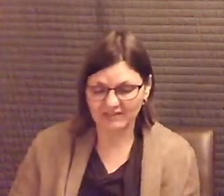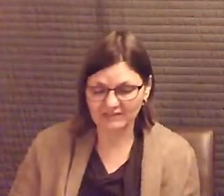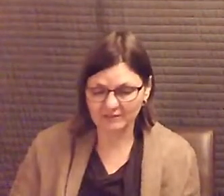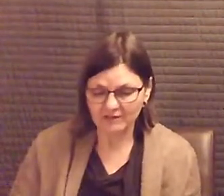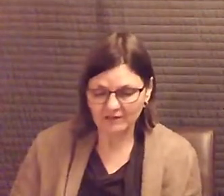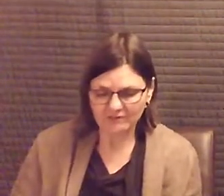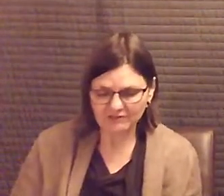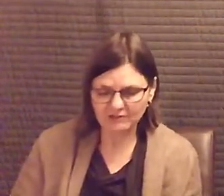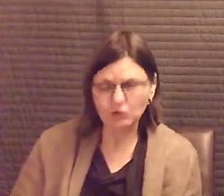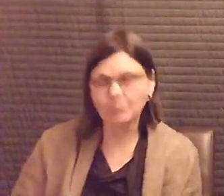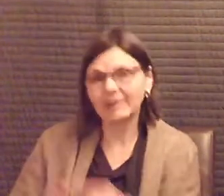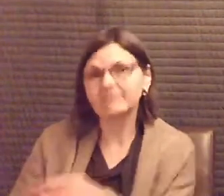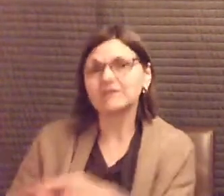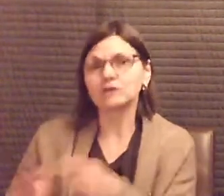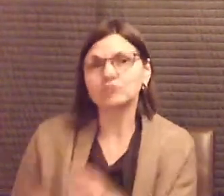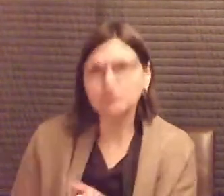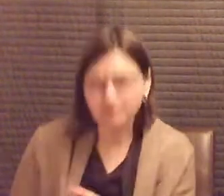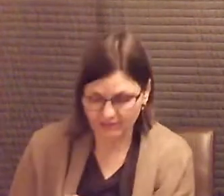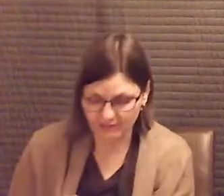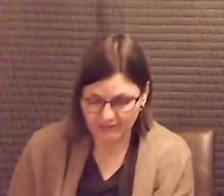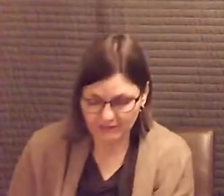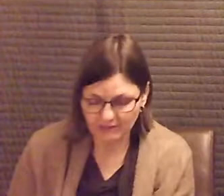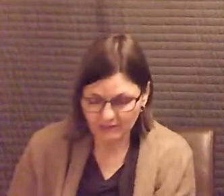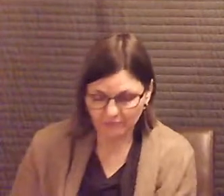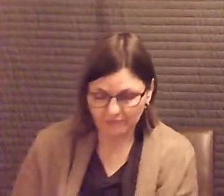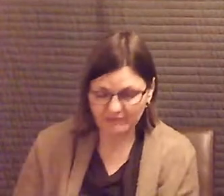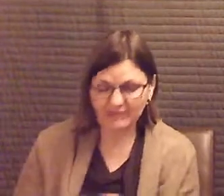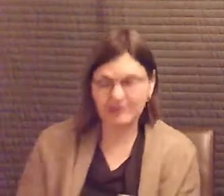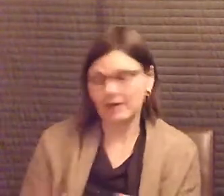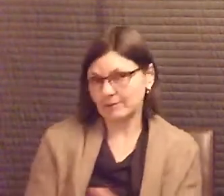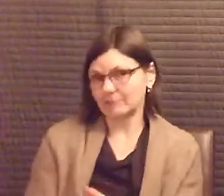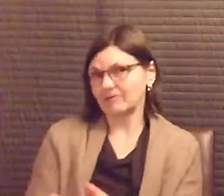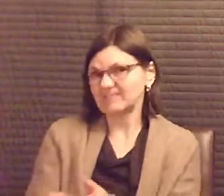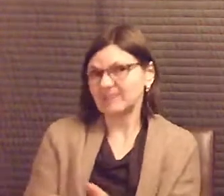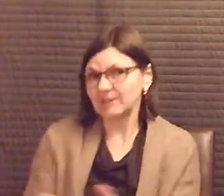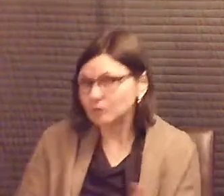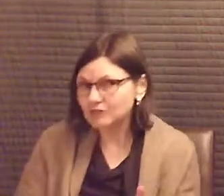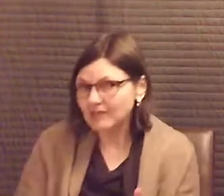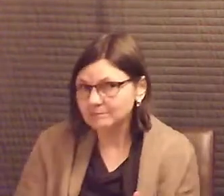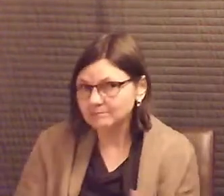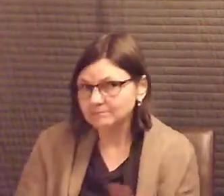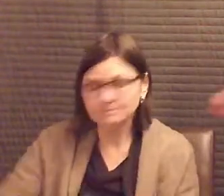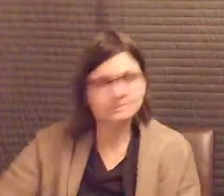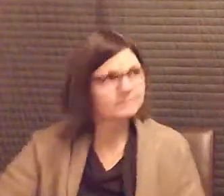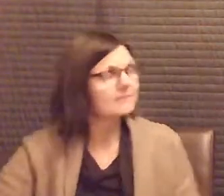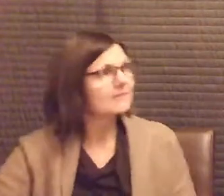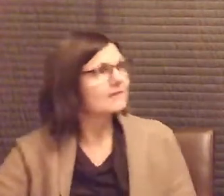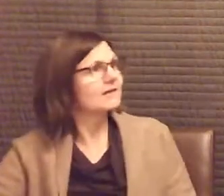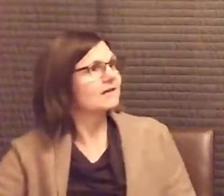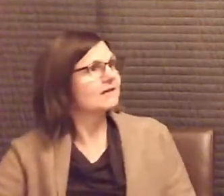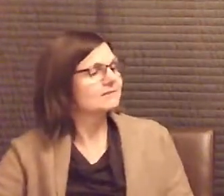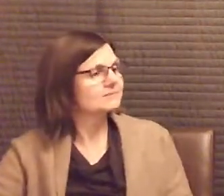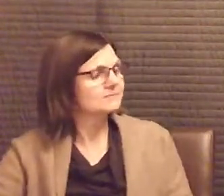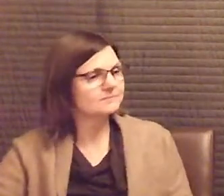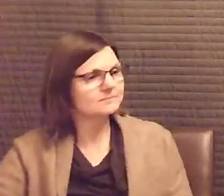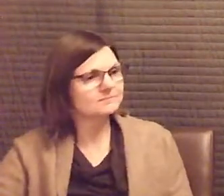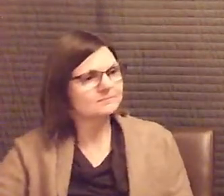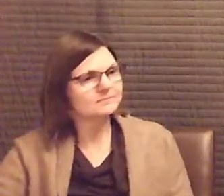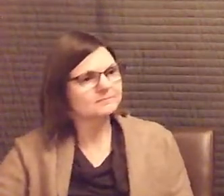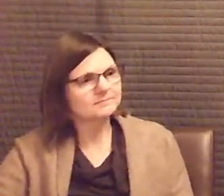geweest was ik niet op hen die gezondigd hadden van wie de lichamen gevallen zijn in de woestijn zie hij wordt bestaat hier